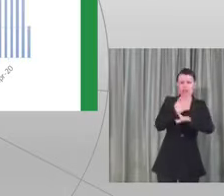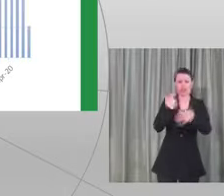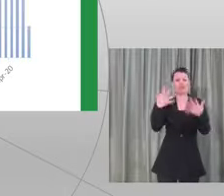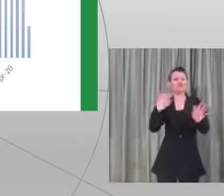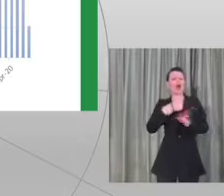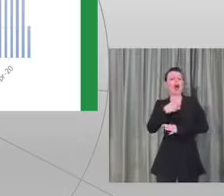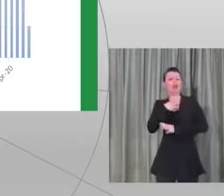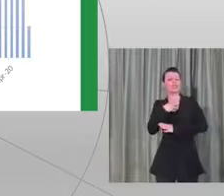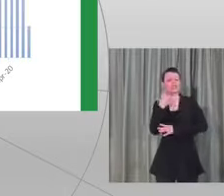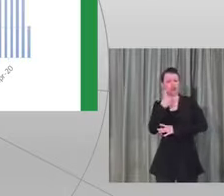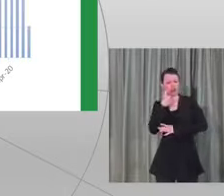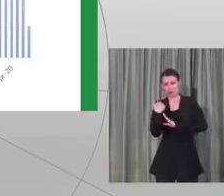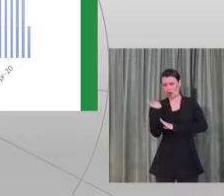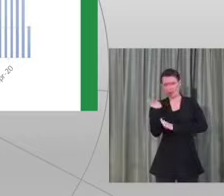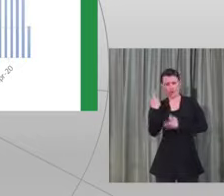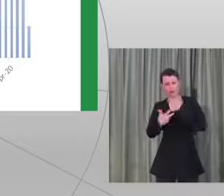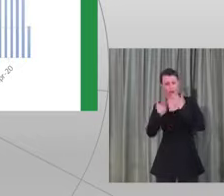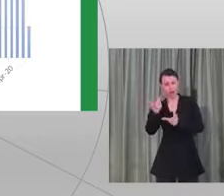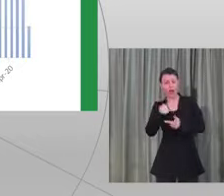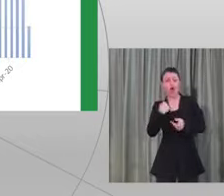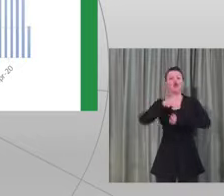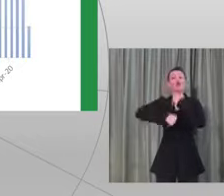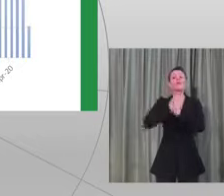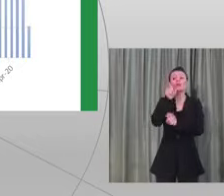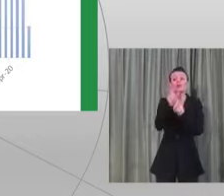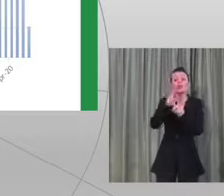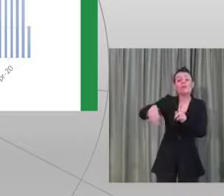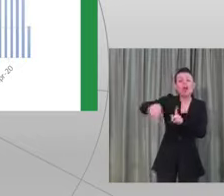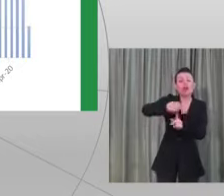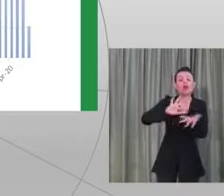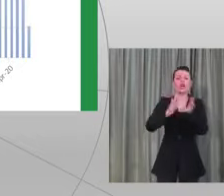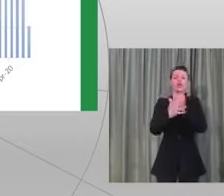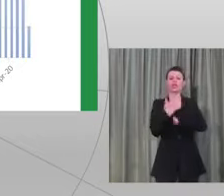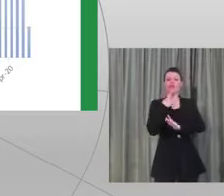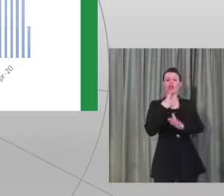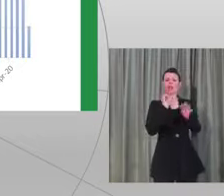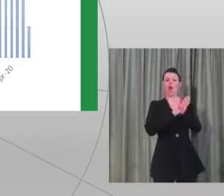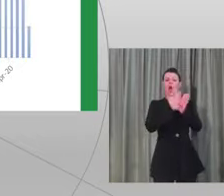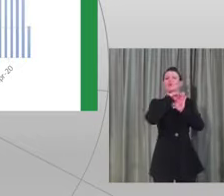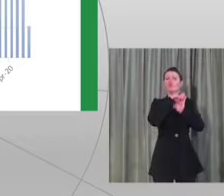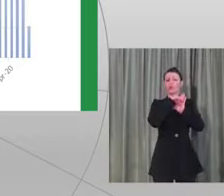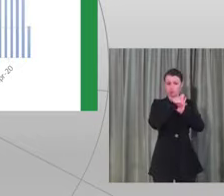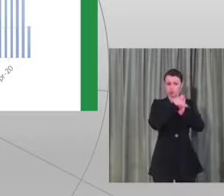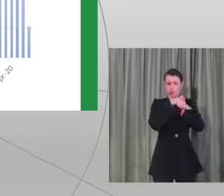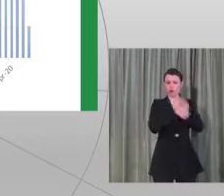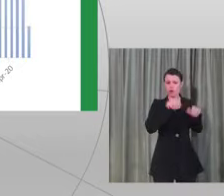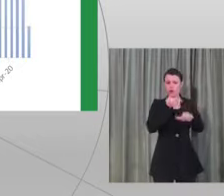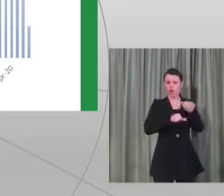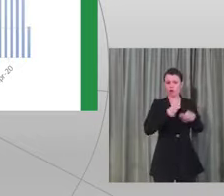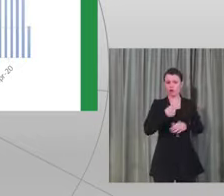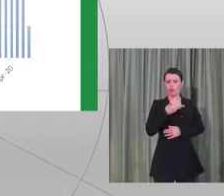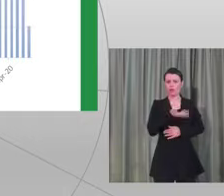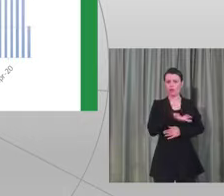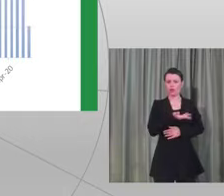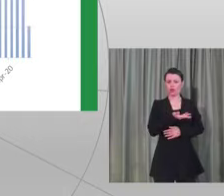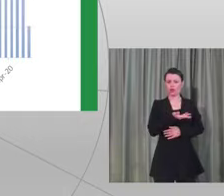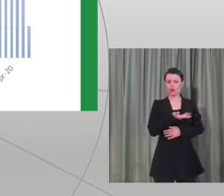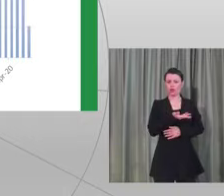dall'assessore hanno di fatto permesso un cambiamento di questa curva andando ad eliminare indicativamente